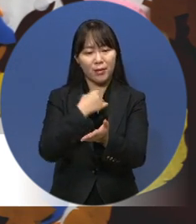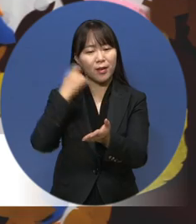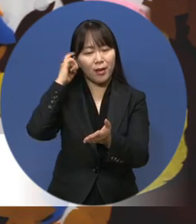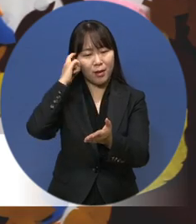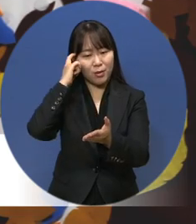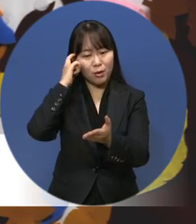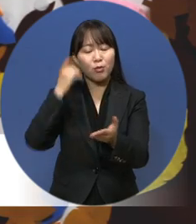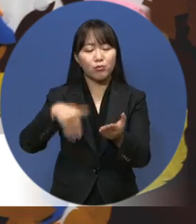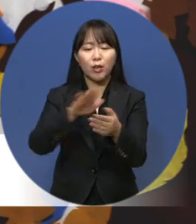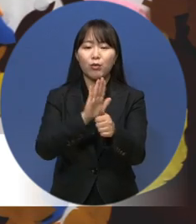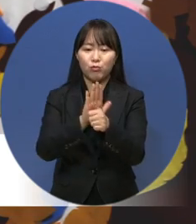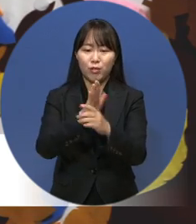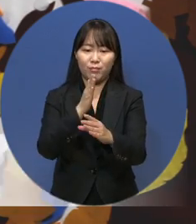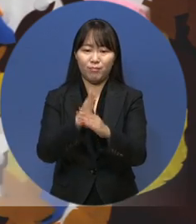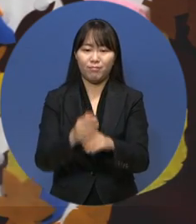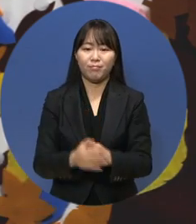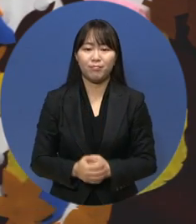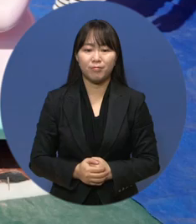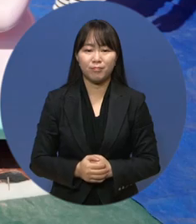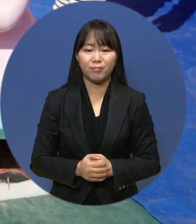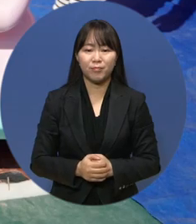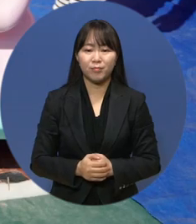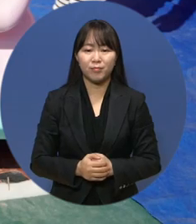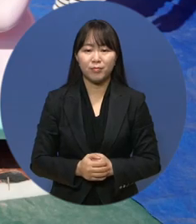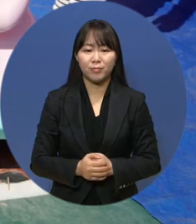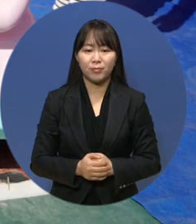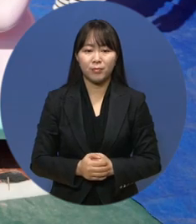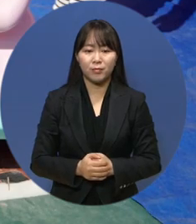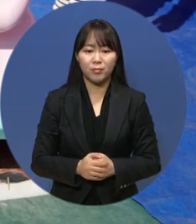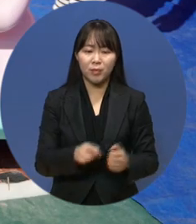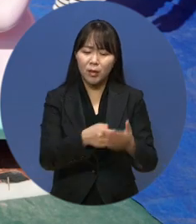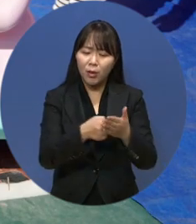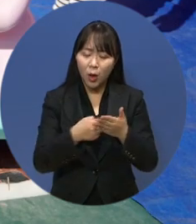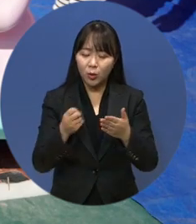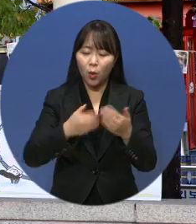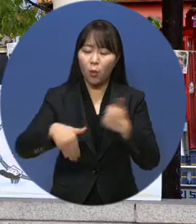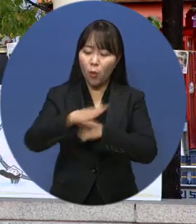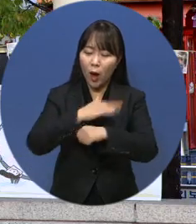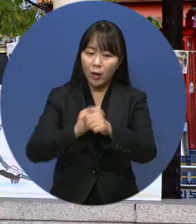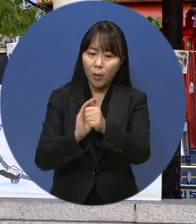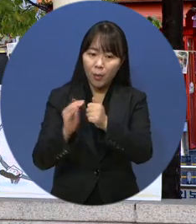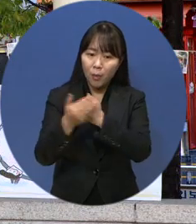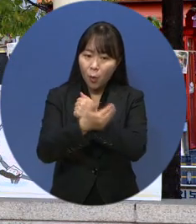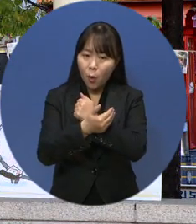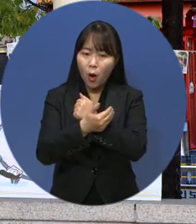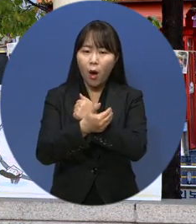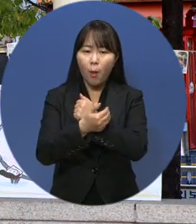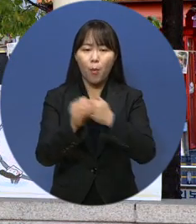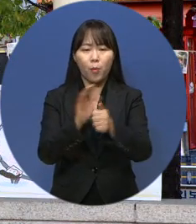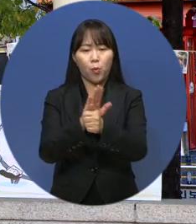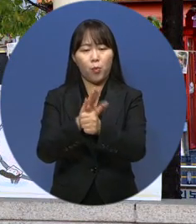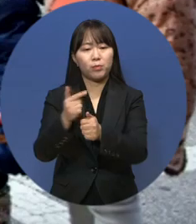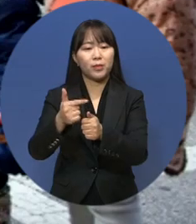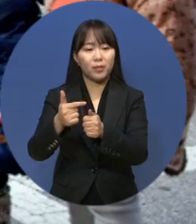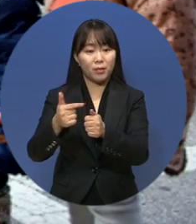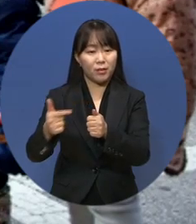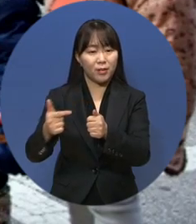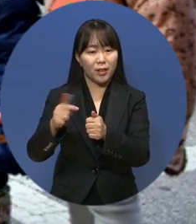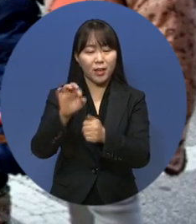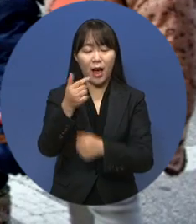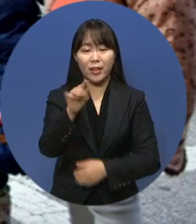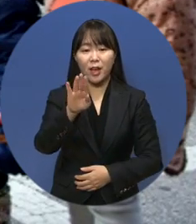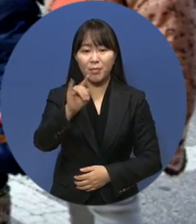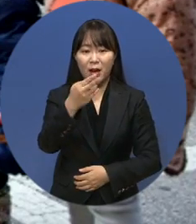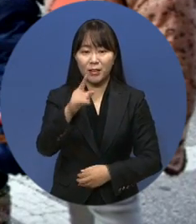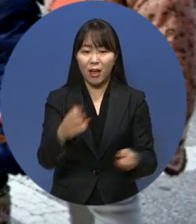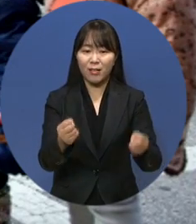같아서 후원을 하고 있었었어요. 절약과 환경 보호에 크게 이바지하고 있는 아나바다